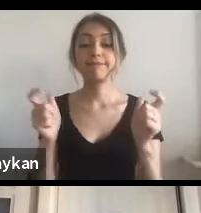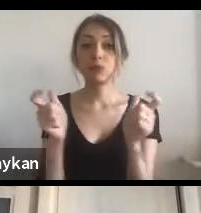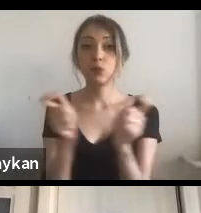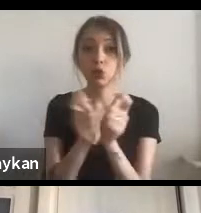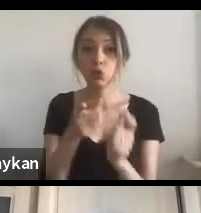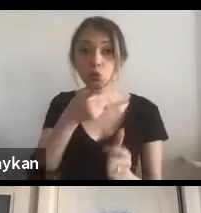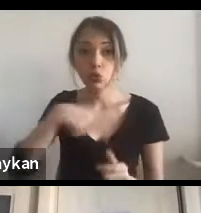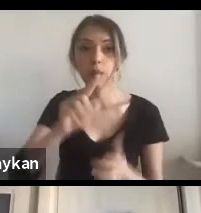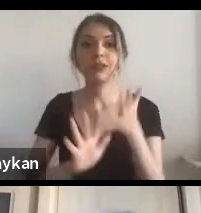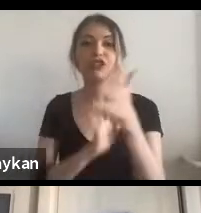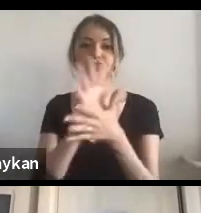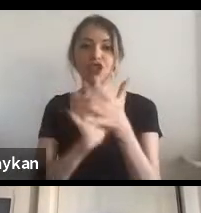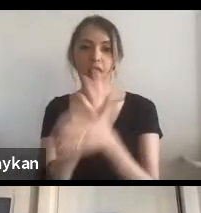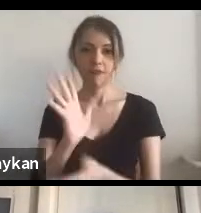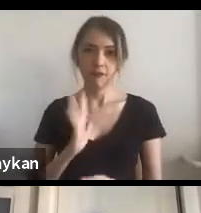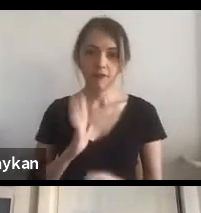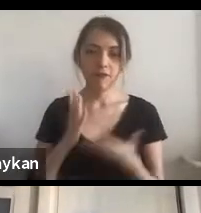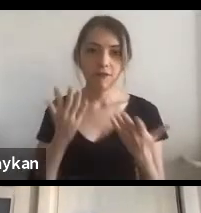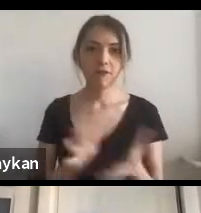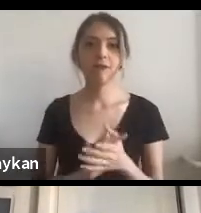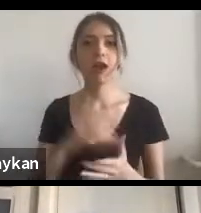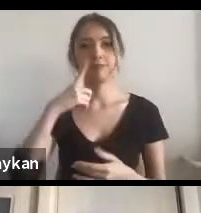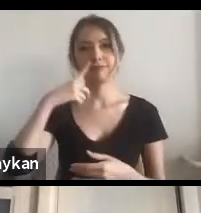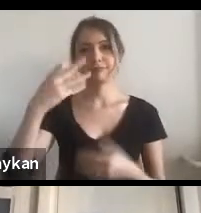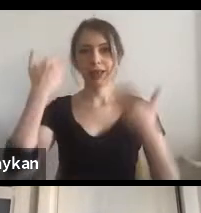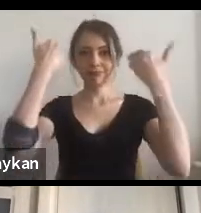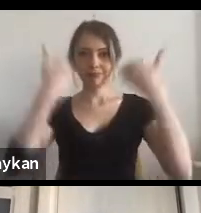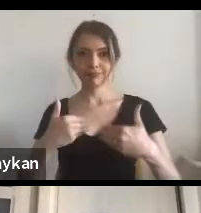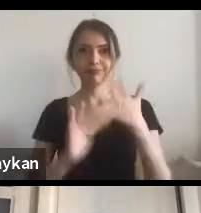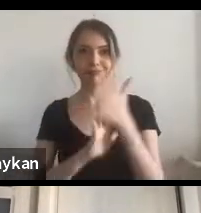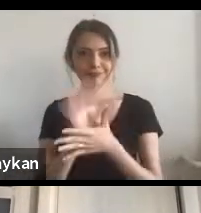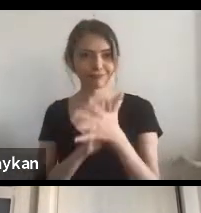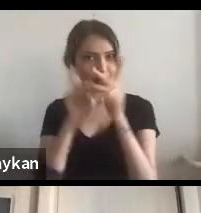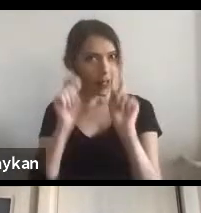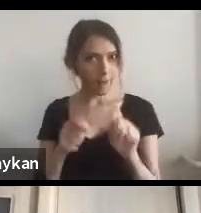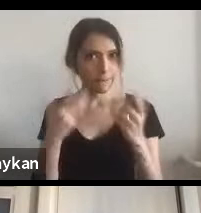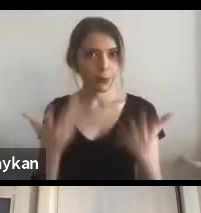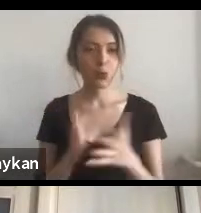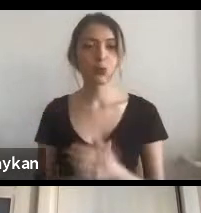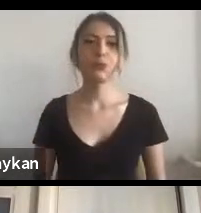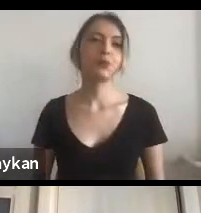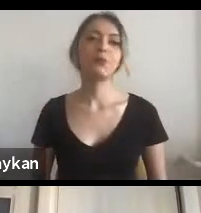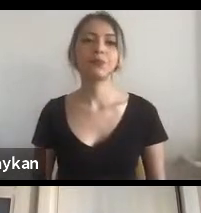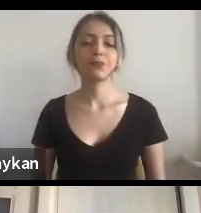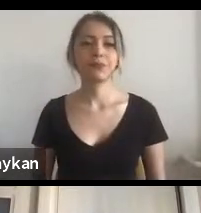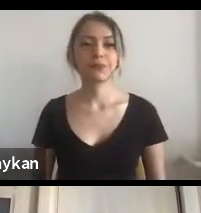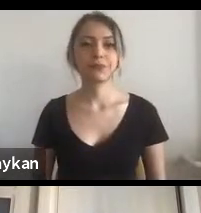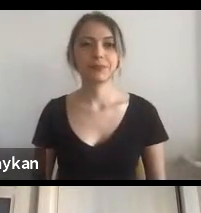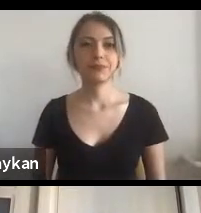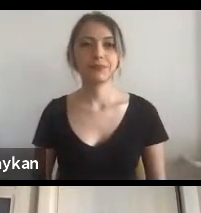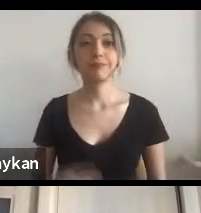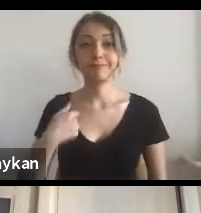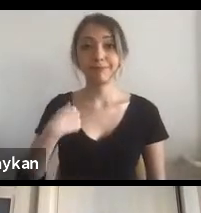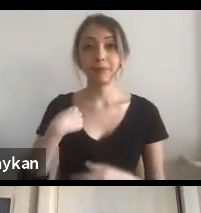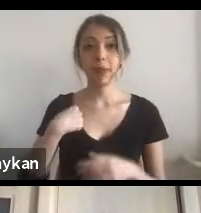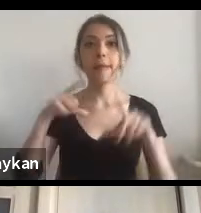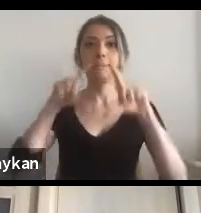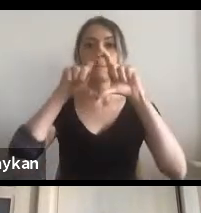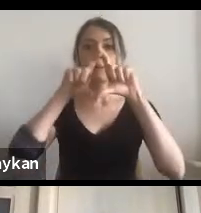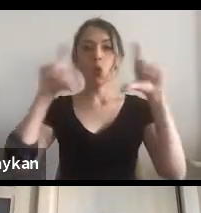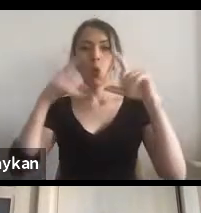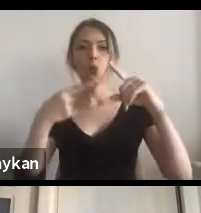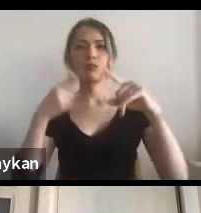Toplantıyı işaret dili tercümesiyle izlemek isteyenler ekran görüntüsünü sağ üst köşede